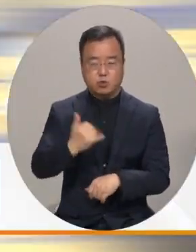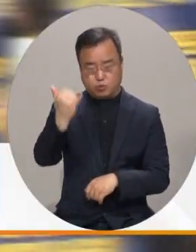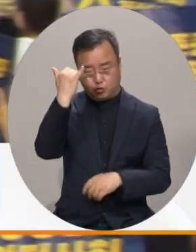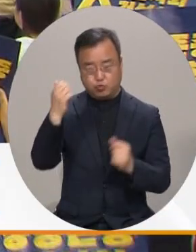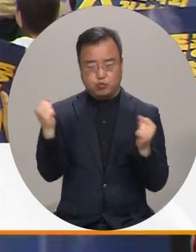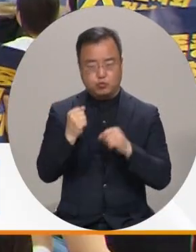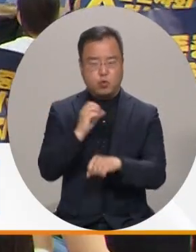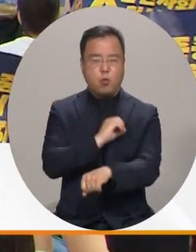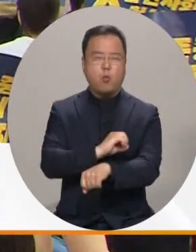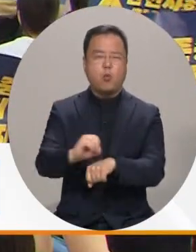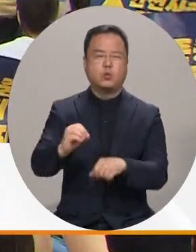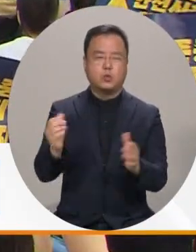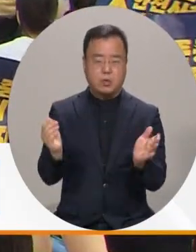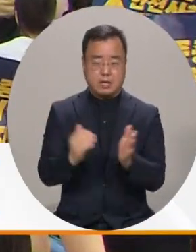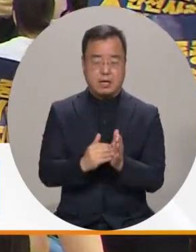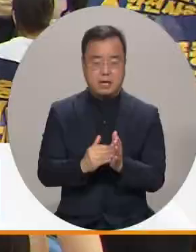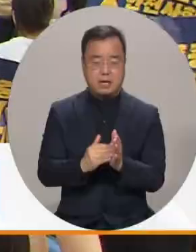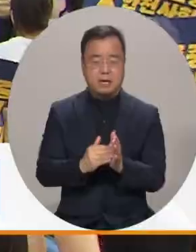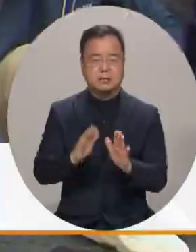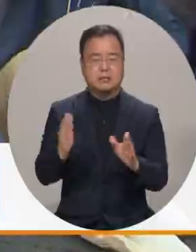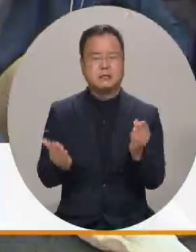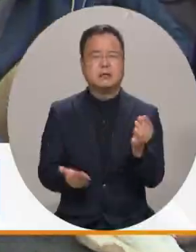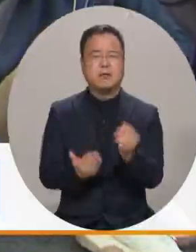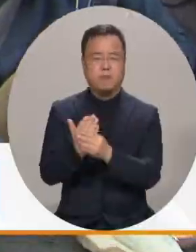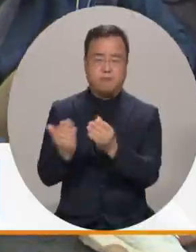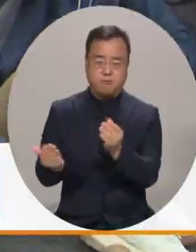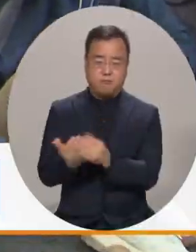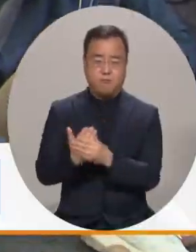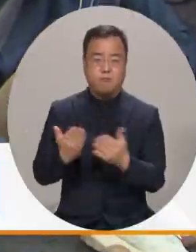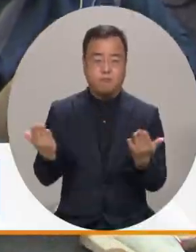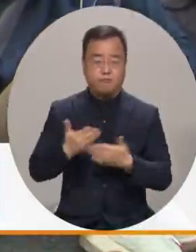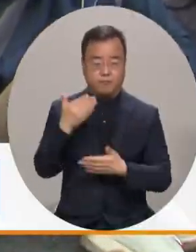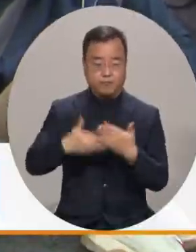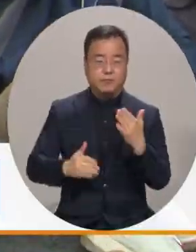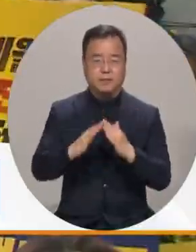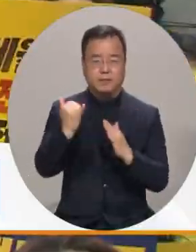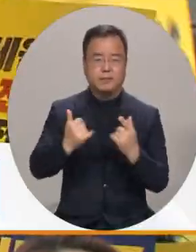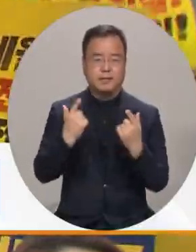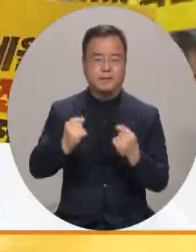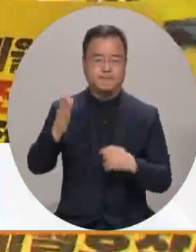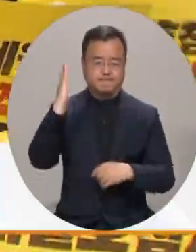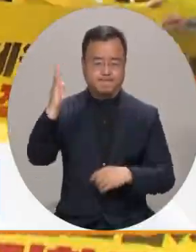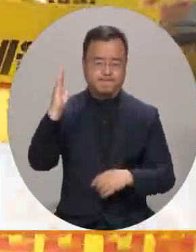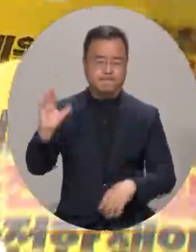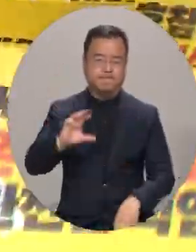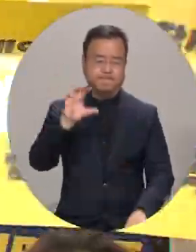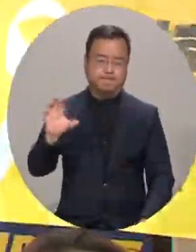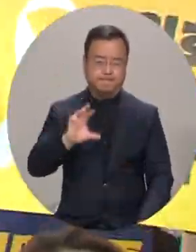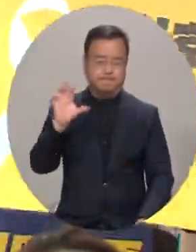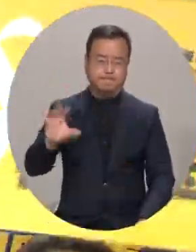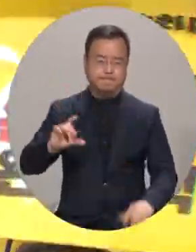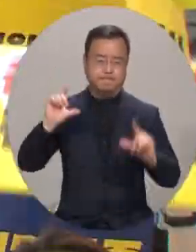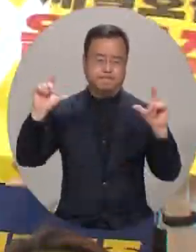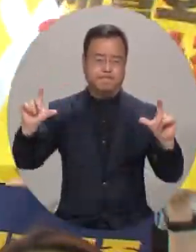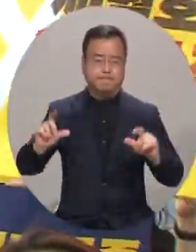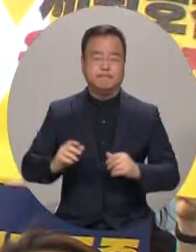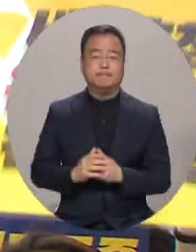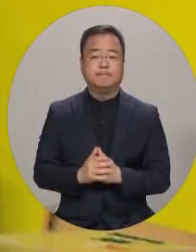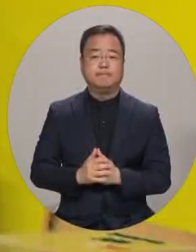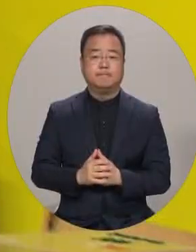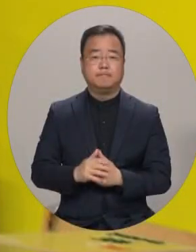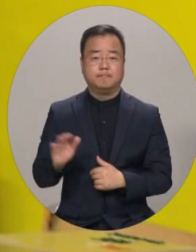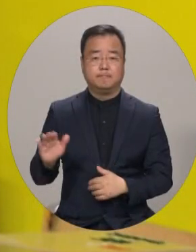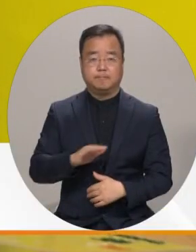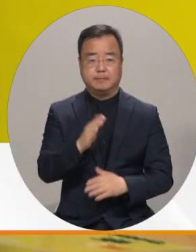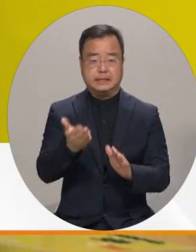잊을만하면 벌어지는 사회적 참사 속에 유가족들은 똑같은 구호를 외치며 거리로 나서고 있습니다 결국 우리가 세로